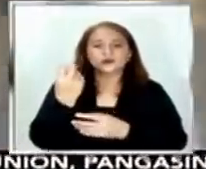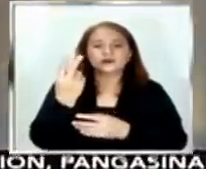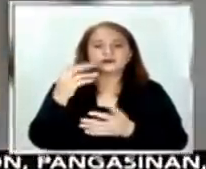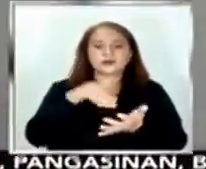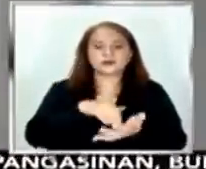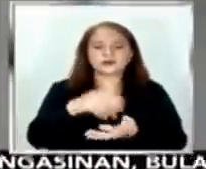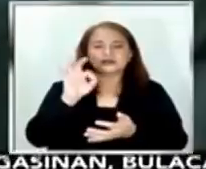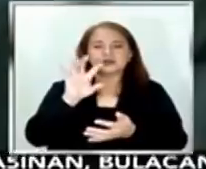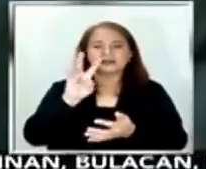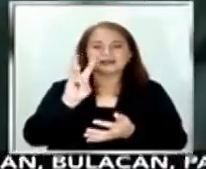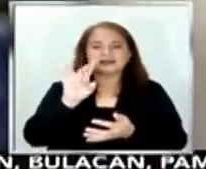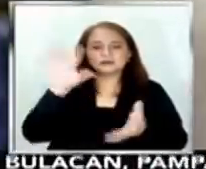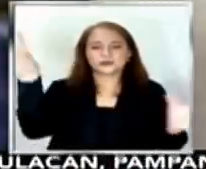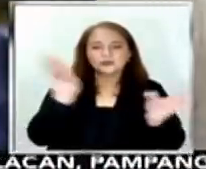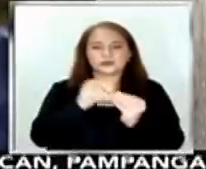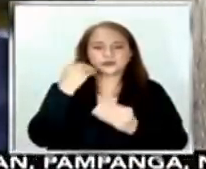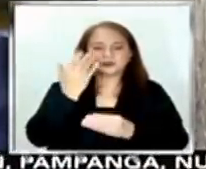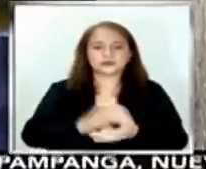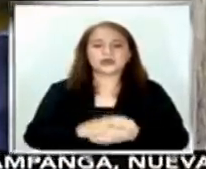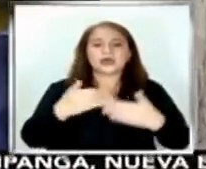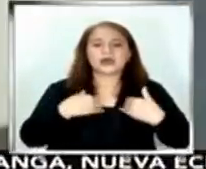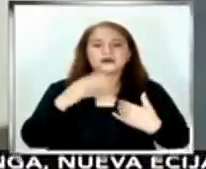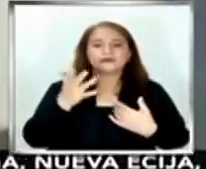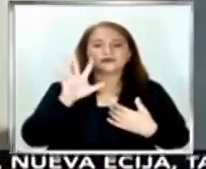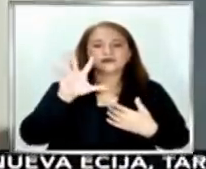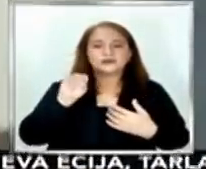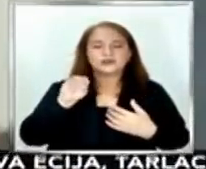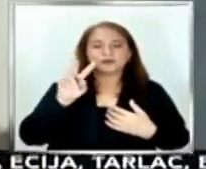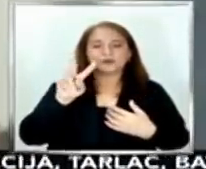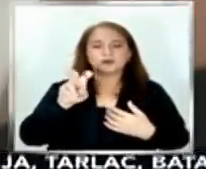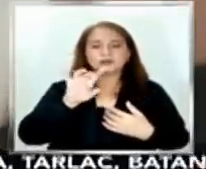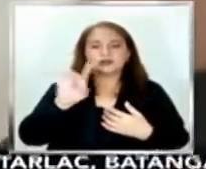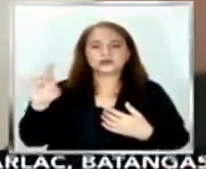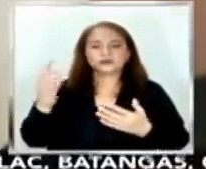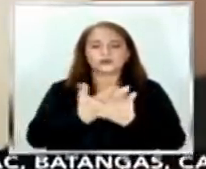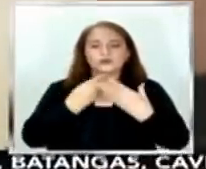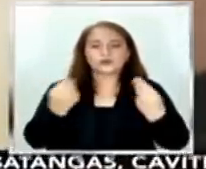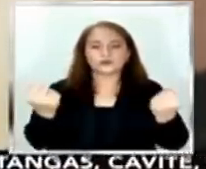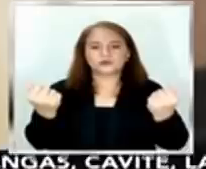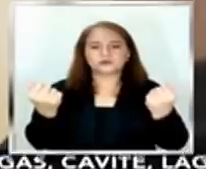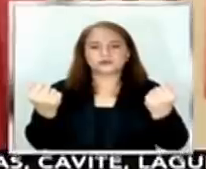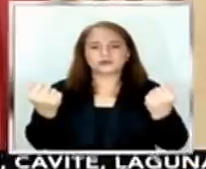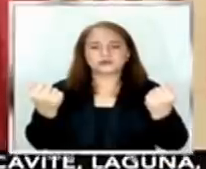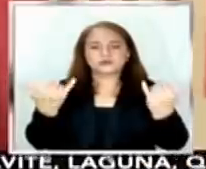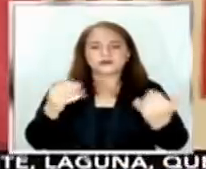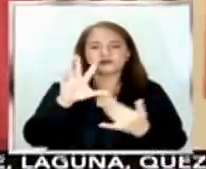12,968 na ang total deaths. Mayroon ding 15,288 na bagong gumaling ngayong araw, kaya